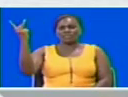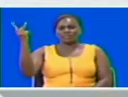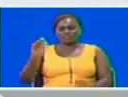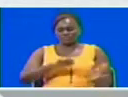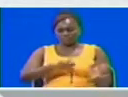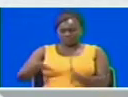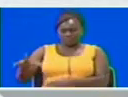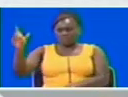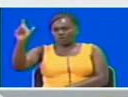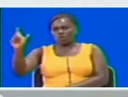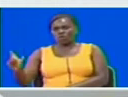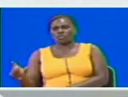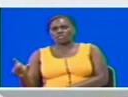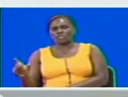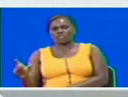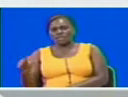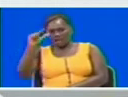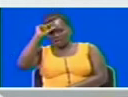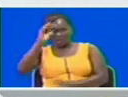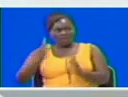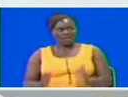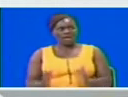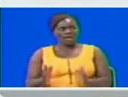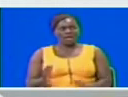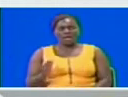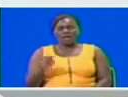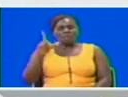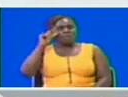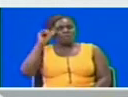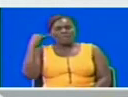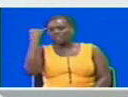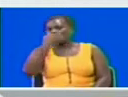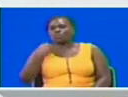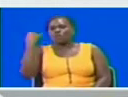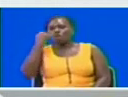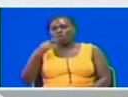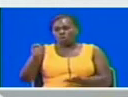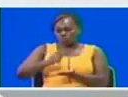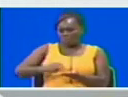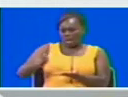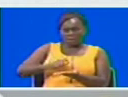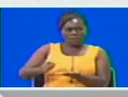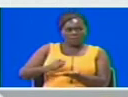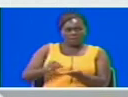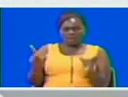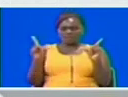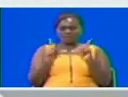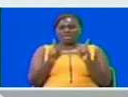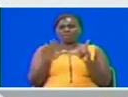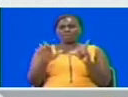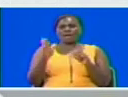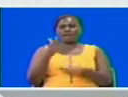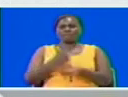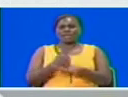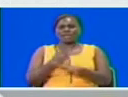Tuelekee maeneo ya pwani sasa, ambapo gavana wa Mombasa Ali Hassan Joho ameandikisha taarifa kuhusu madai ya cheti bandia. Joho,